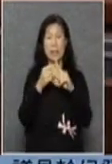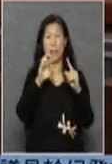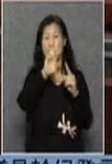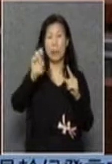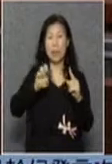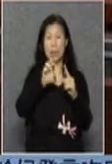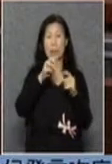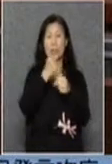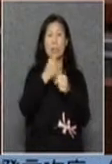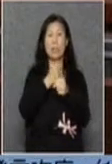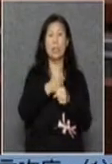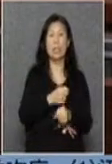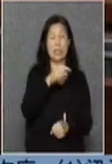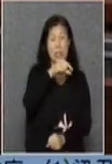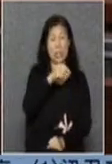值 GDP